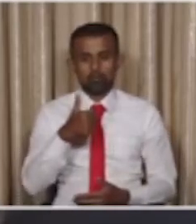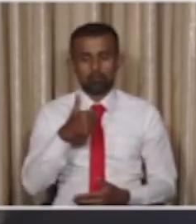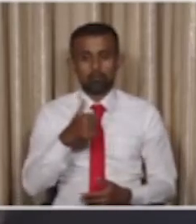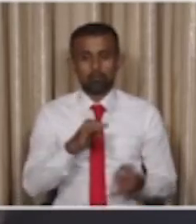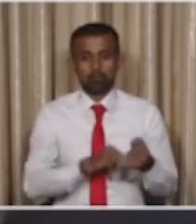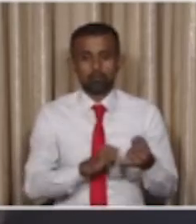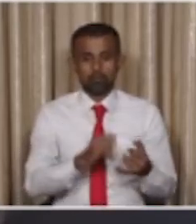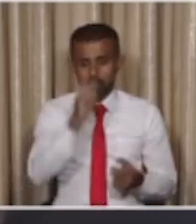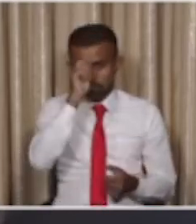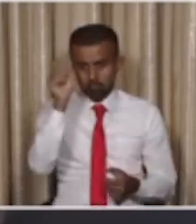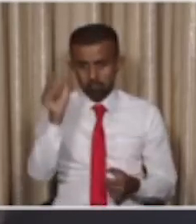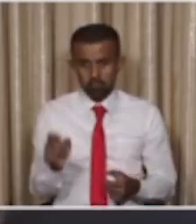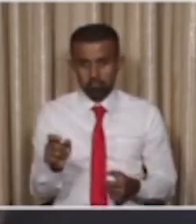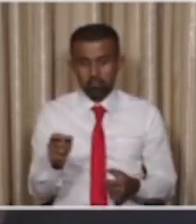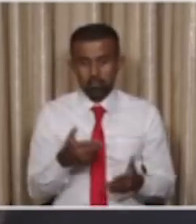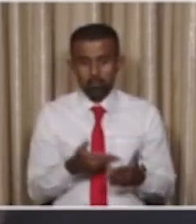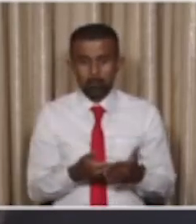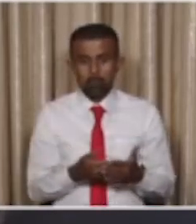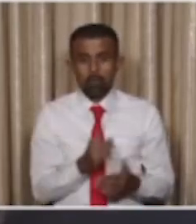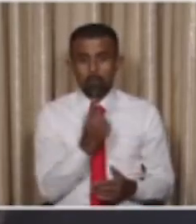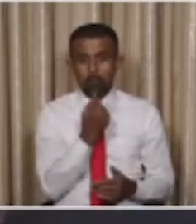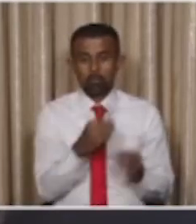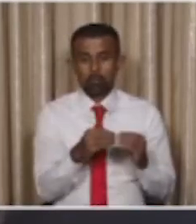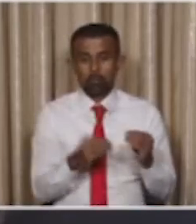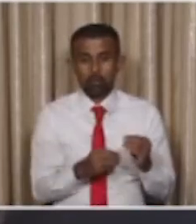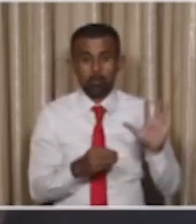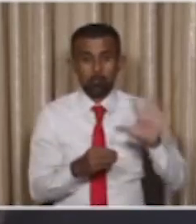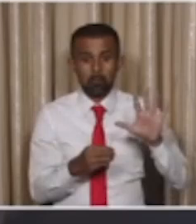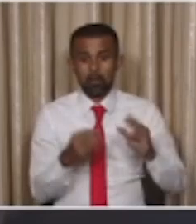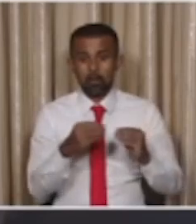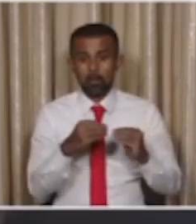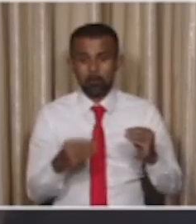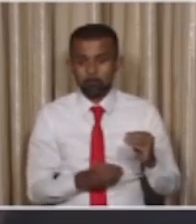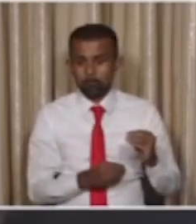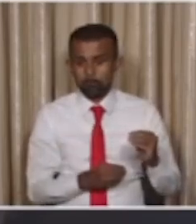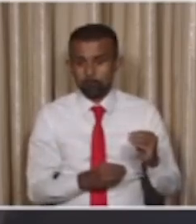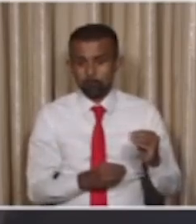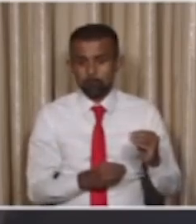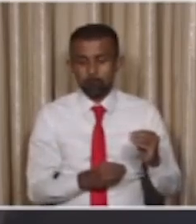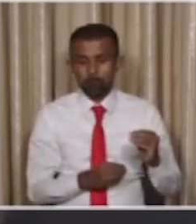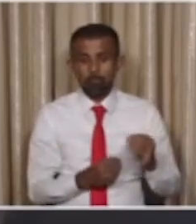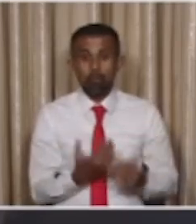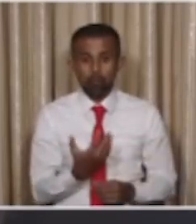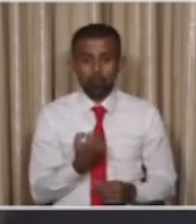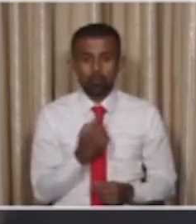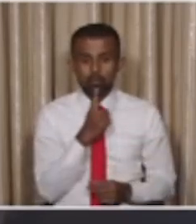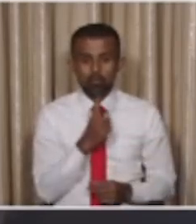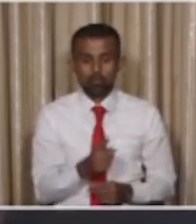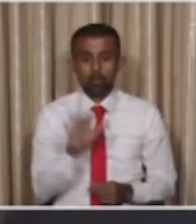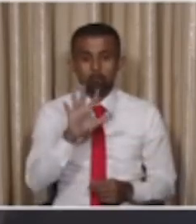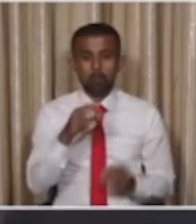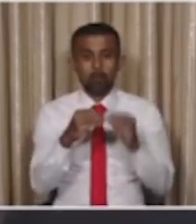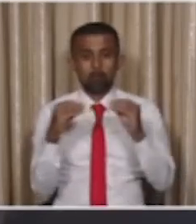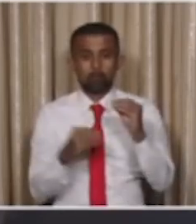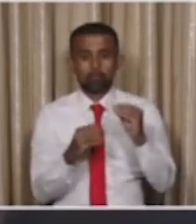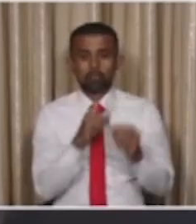සුමාන්ද්‍රයන් මන්ත්‍රීතුමා මේකේ ඒ පළවෙනි විකල්පය නෙවෙයි පස්වෙනි විකල්පය කරන්න ඕනේ කියලා තිබුණා. පස්වෙනි විකල්පය